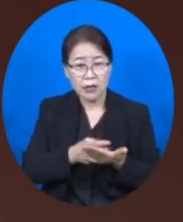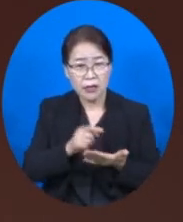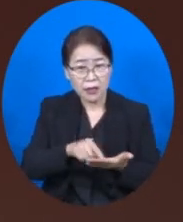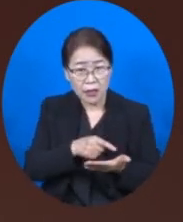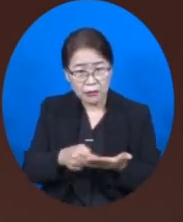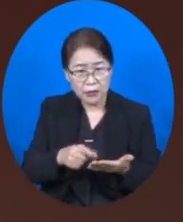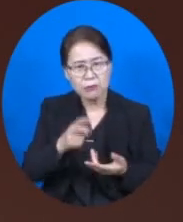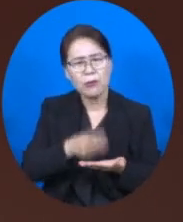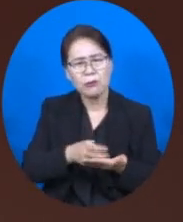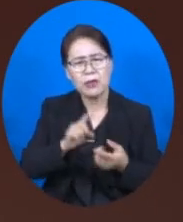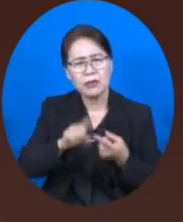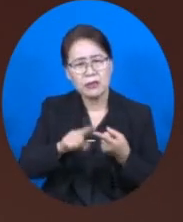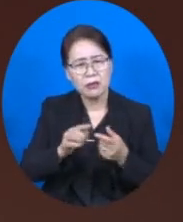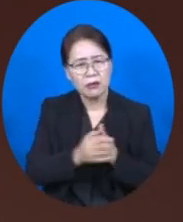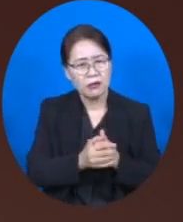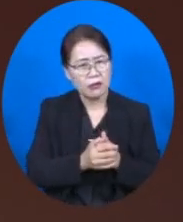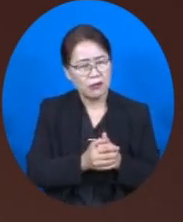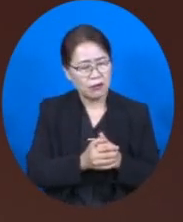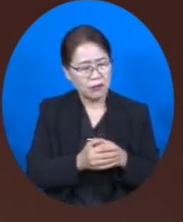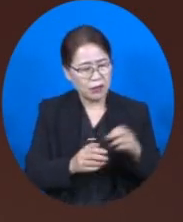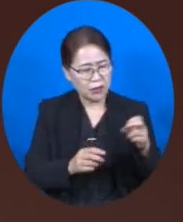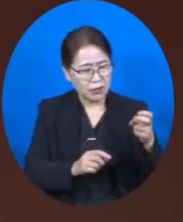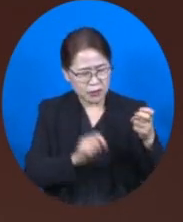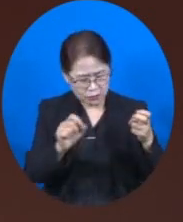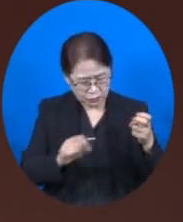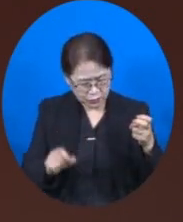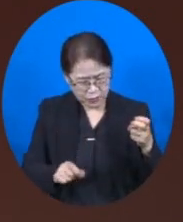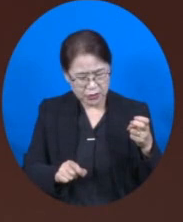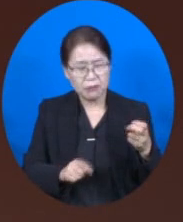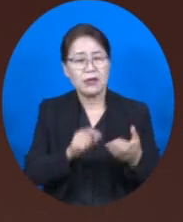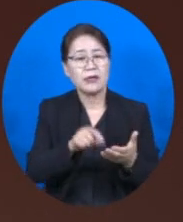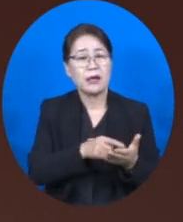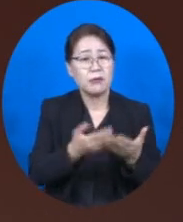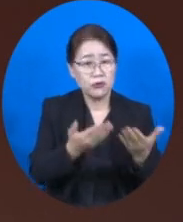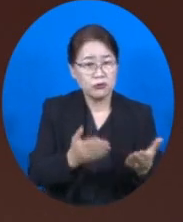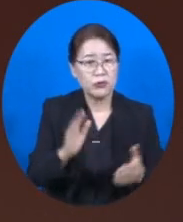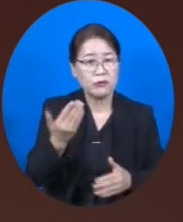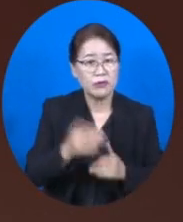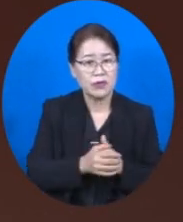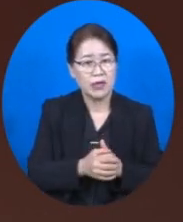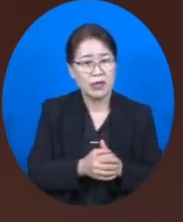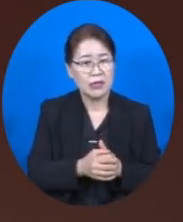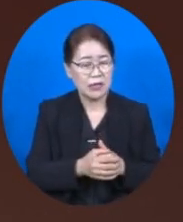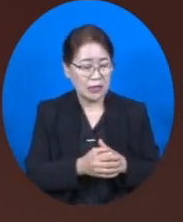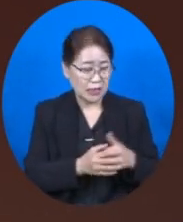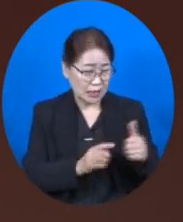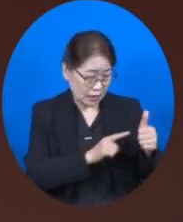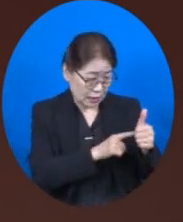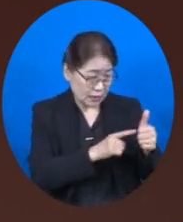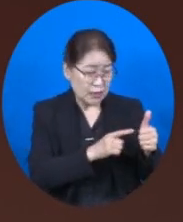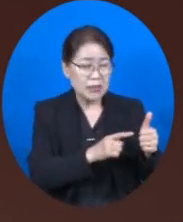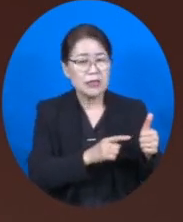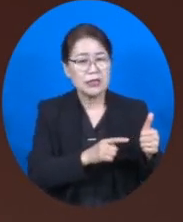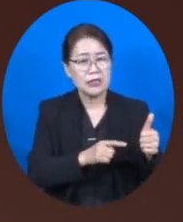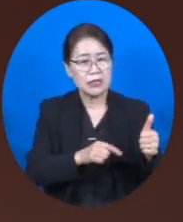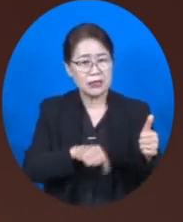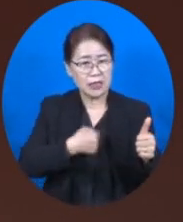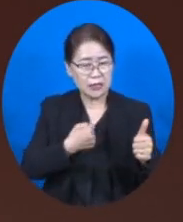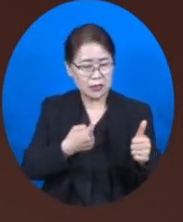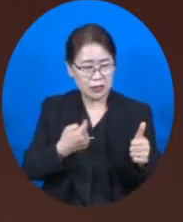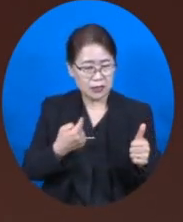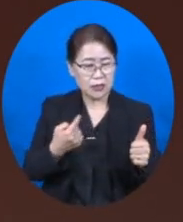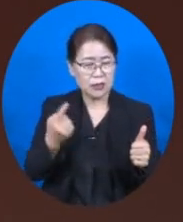온금의 20%를 토하여 배상해 주면 되는 겁니다 그런데 좀 삭개오는 자신이